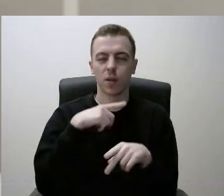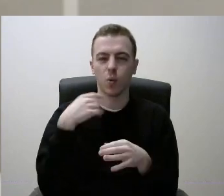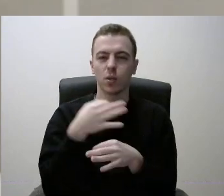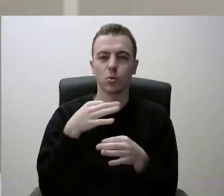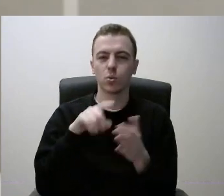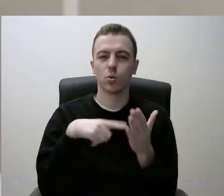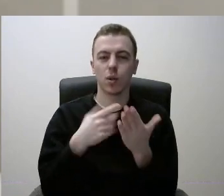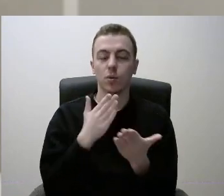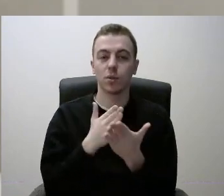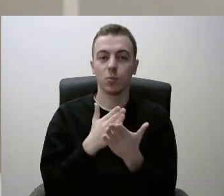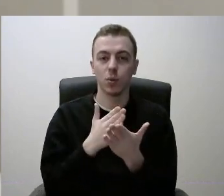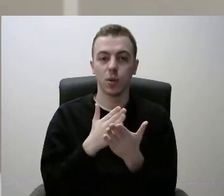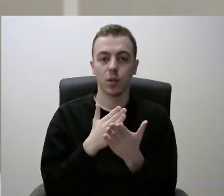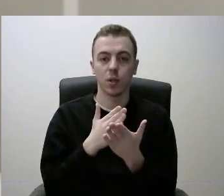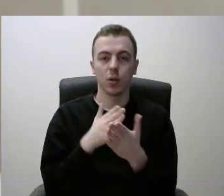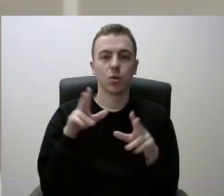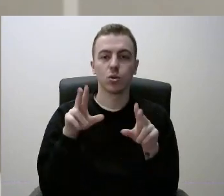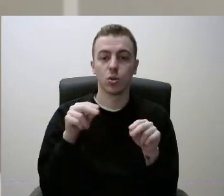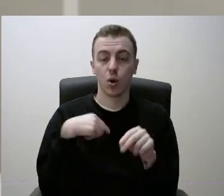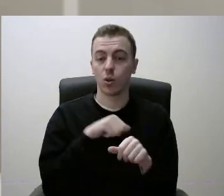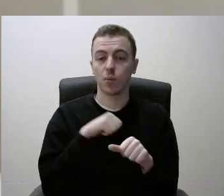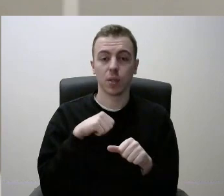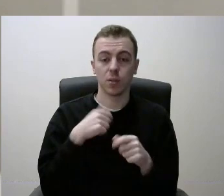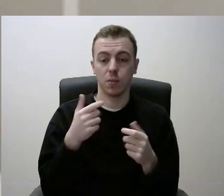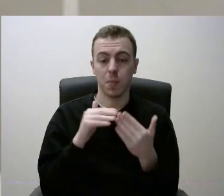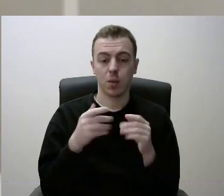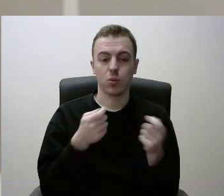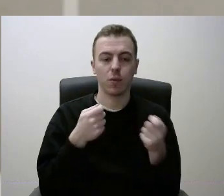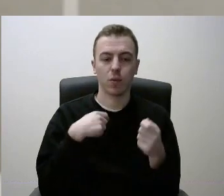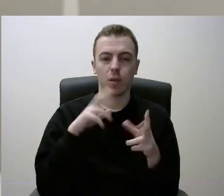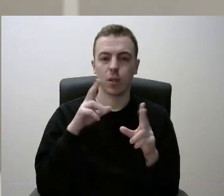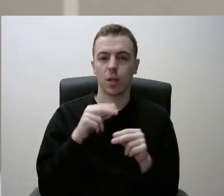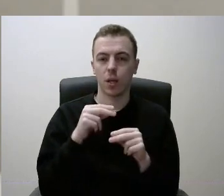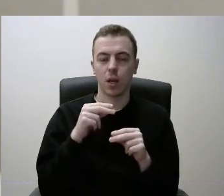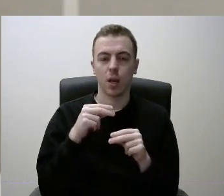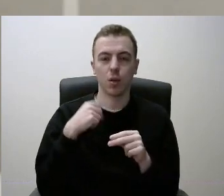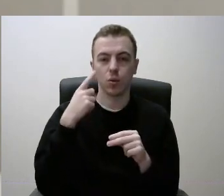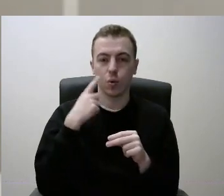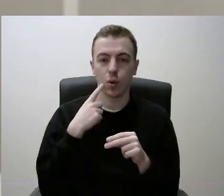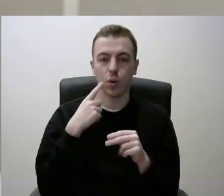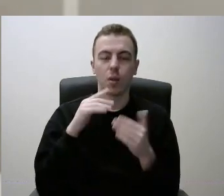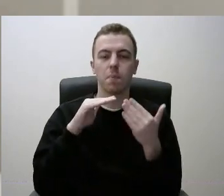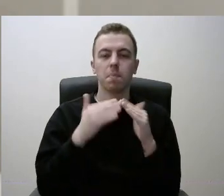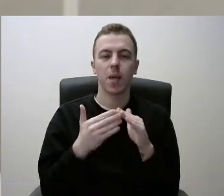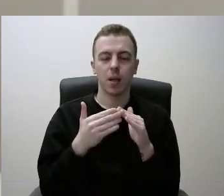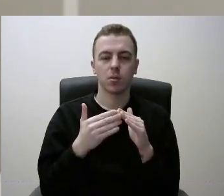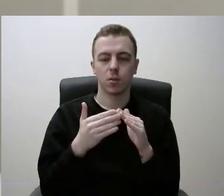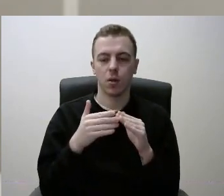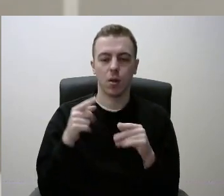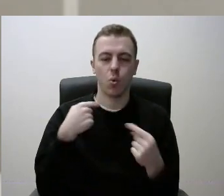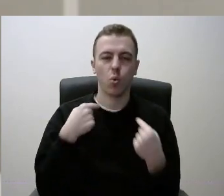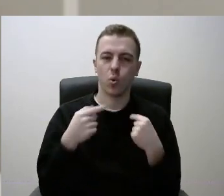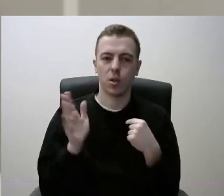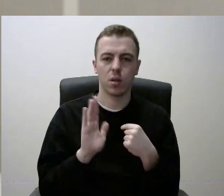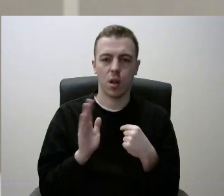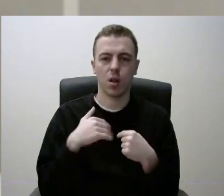iš tikrųjų, na, bent aš, kol esu miesto vadovas, tikrai nenorėčiau, kad tai būtų sprendžiama miesto sąskaita. Ir aš manau, kad